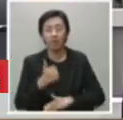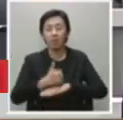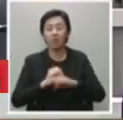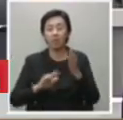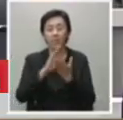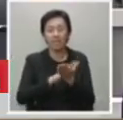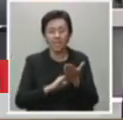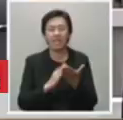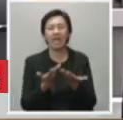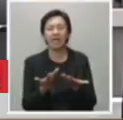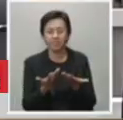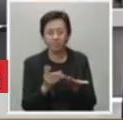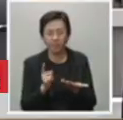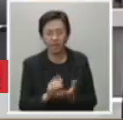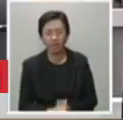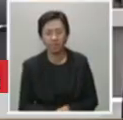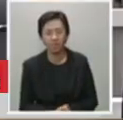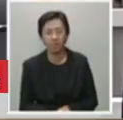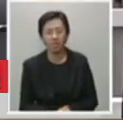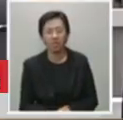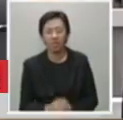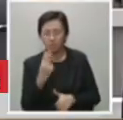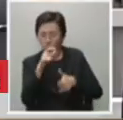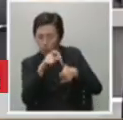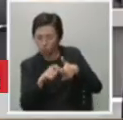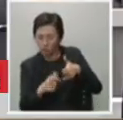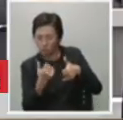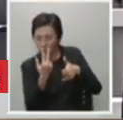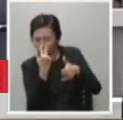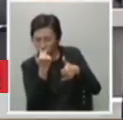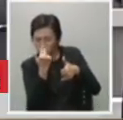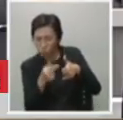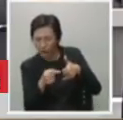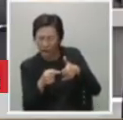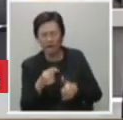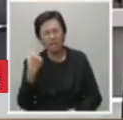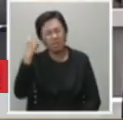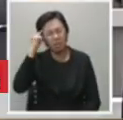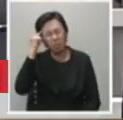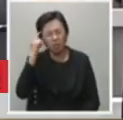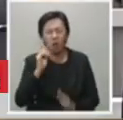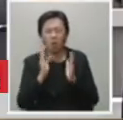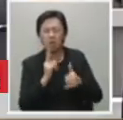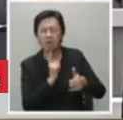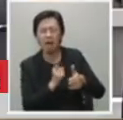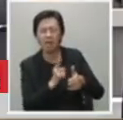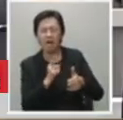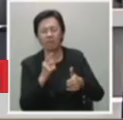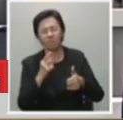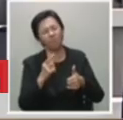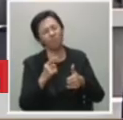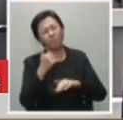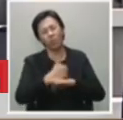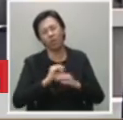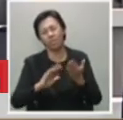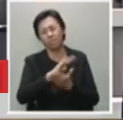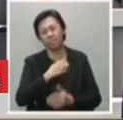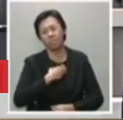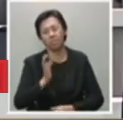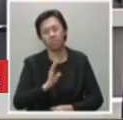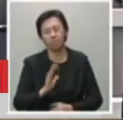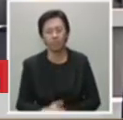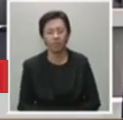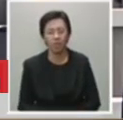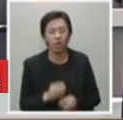ทรงครับภาษาวัยรุ่นเรียกว่าต้องมีทรงผมไม่รู้ท่านเป็นอะไรแต่ผมไม่อยากให้ใครมาด่าผู้นำประเทศของเราอีกต่อไป